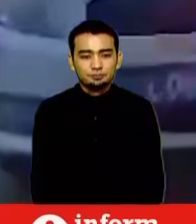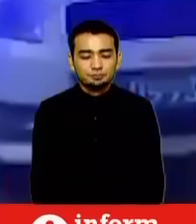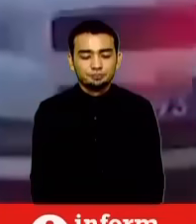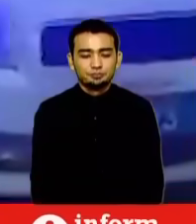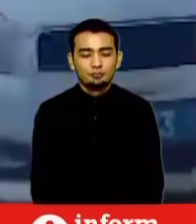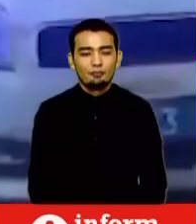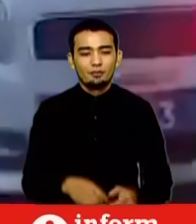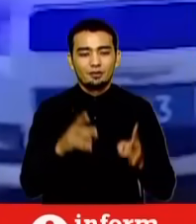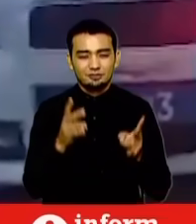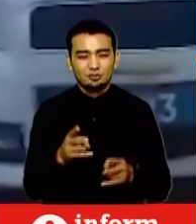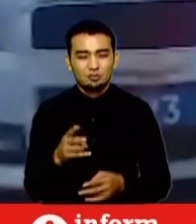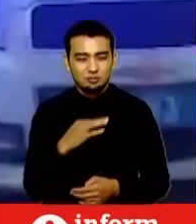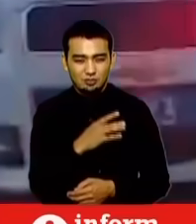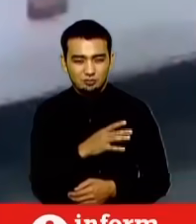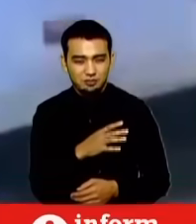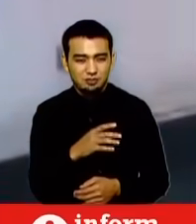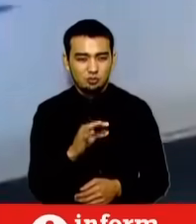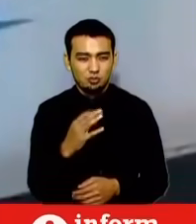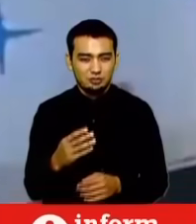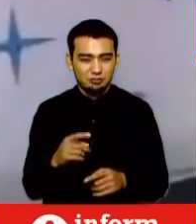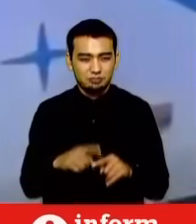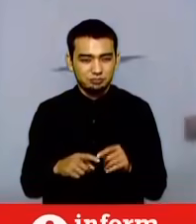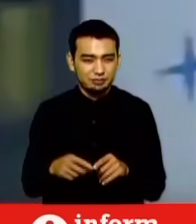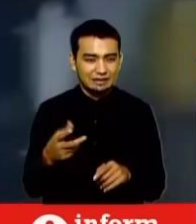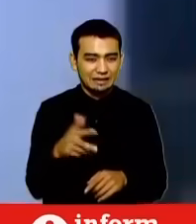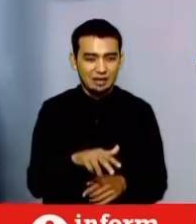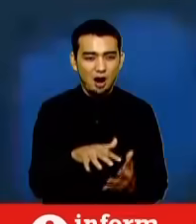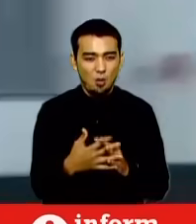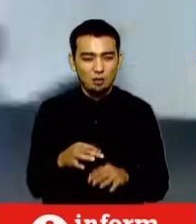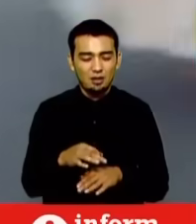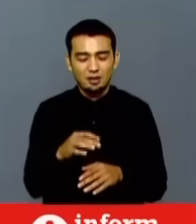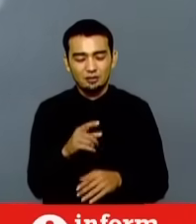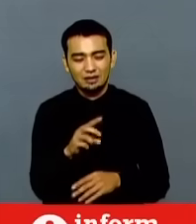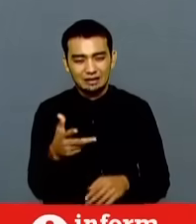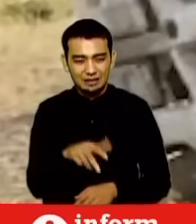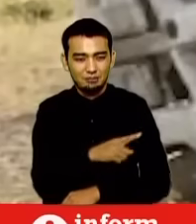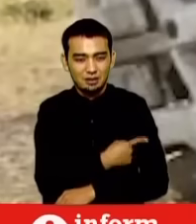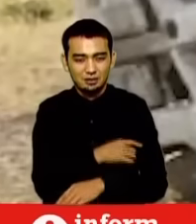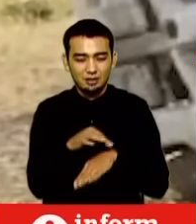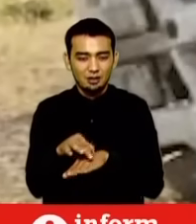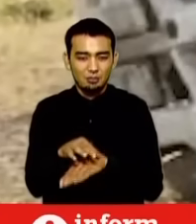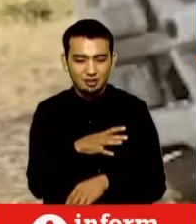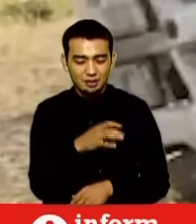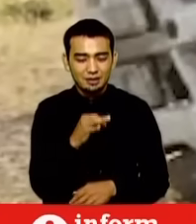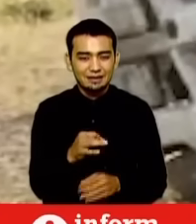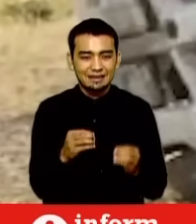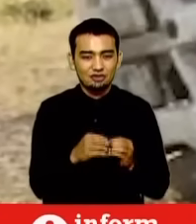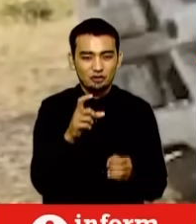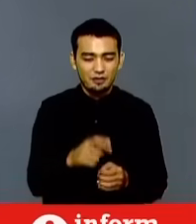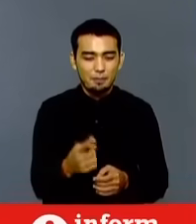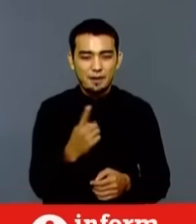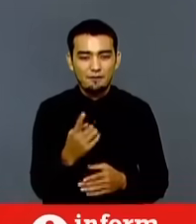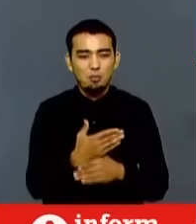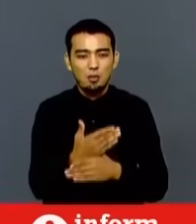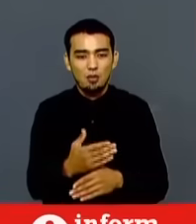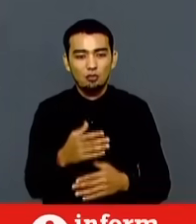Жарақат алғандардың көптігінен жедел жәрдем науқастарды 3 ауруханаға тасымалдаған. Ақхалаттылардың айтуынша 10 жолаушыға алғашқы көмек